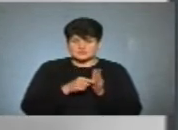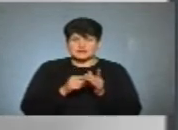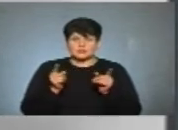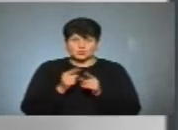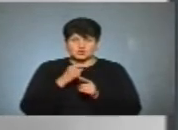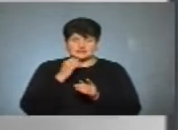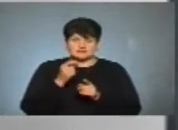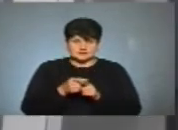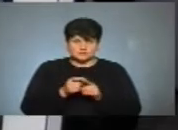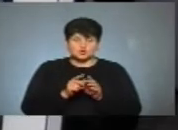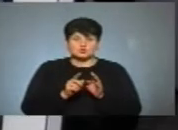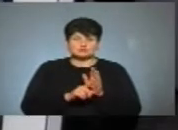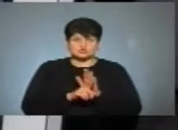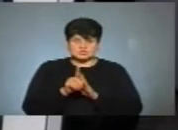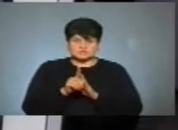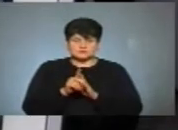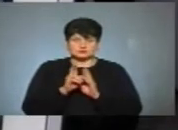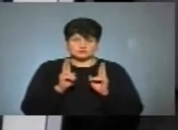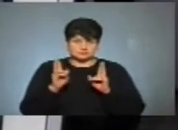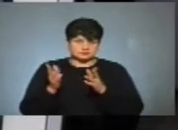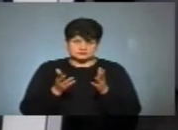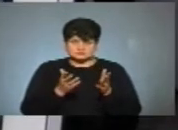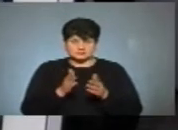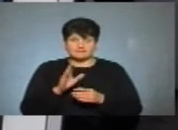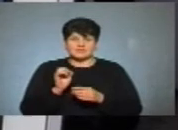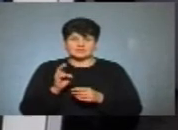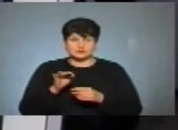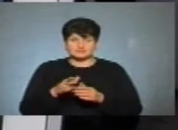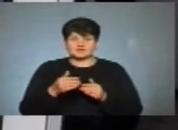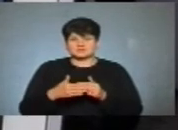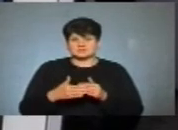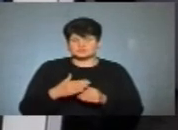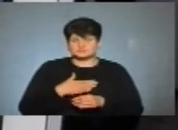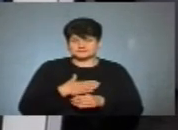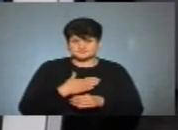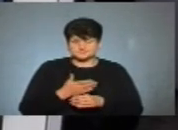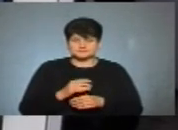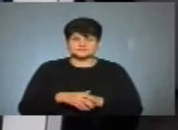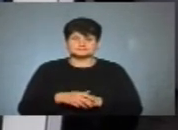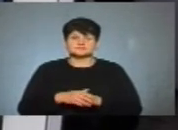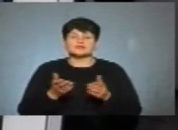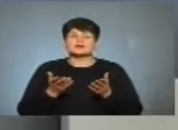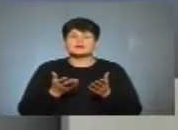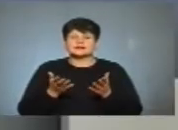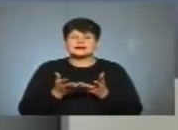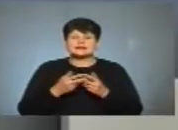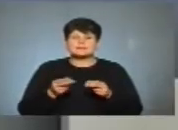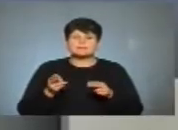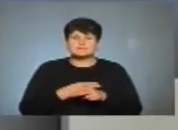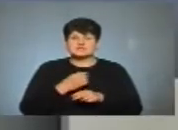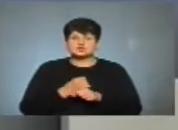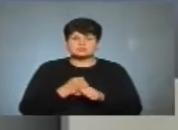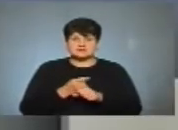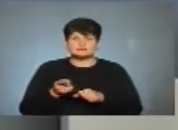відповіді. Розпочнемо із кого? Напевно, пане Вікторе із вас, ви найближче. Яка кількість безробітних в